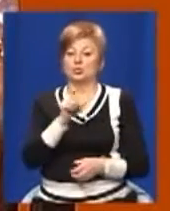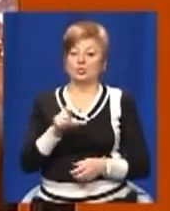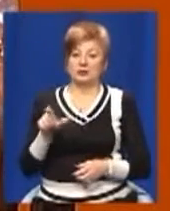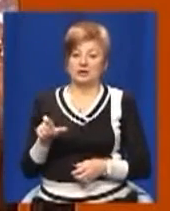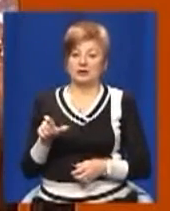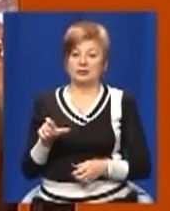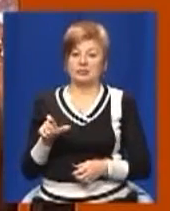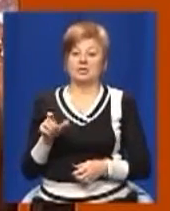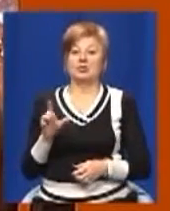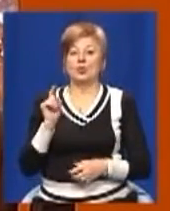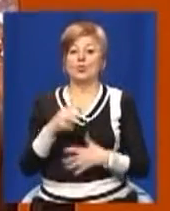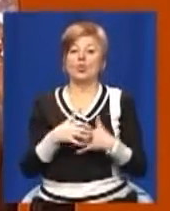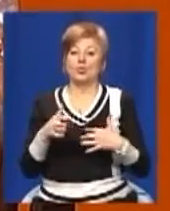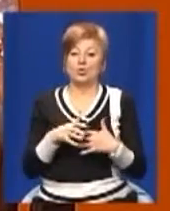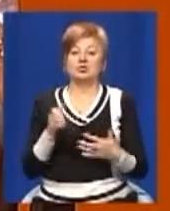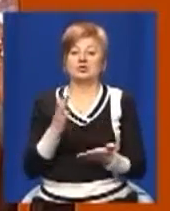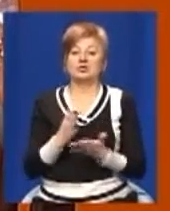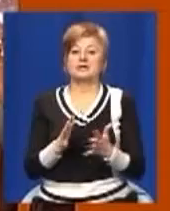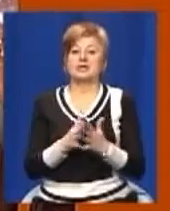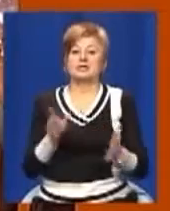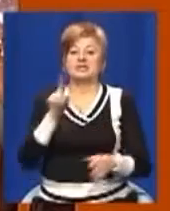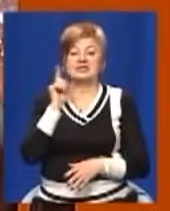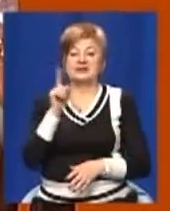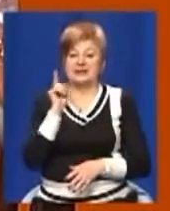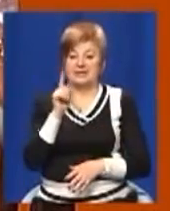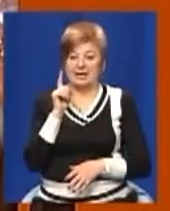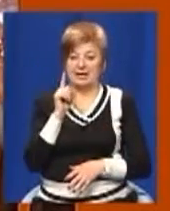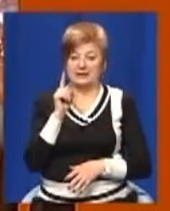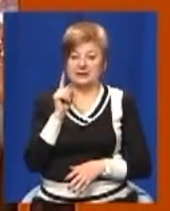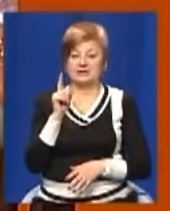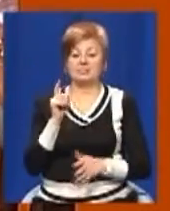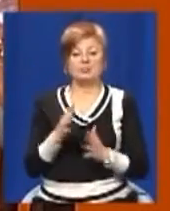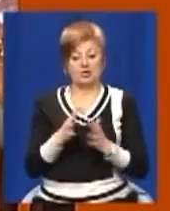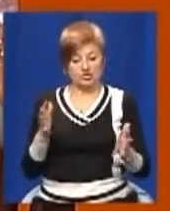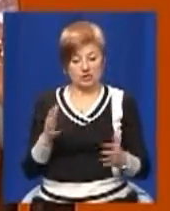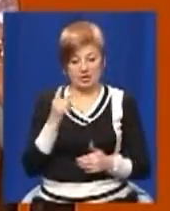У кішок я знаю, що вони більш зелені, багато зеленого.